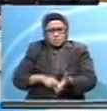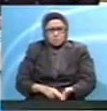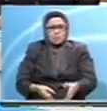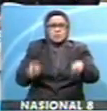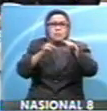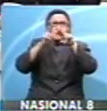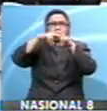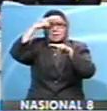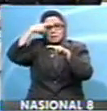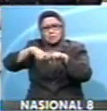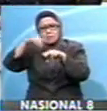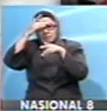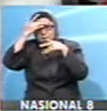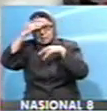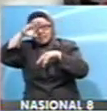wabak